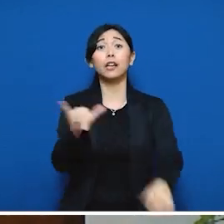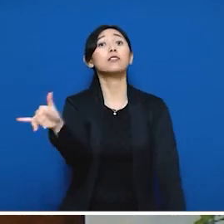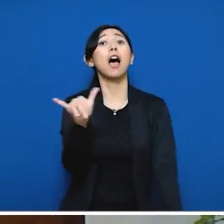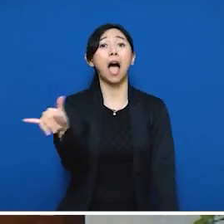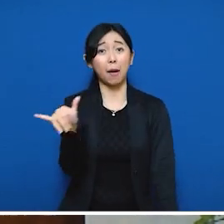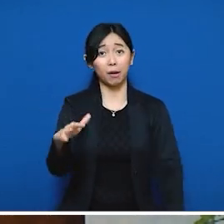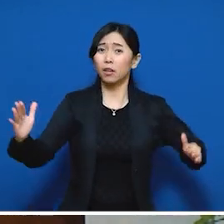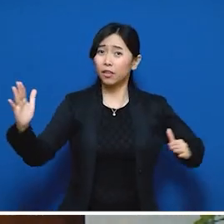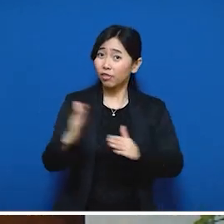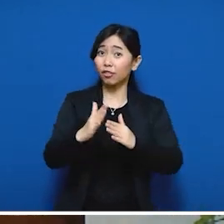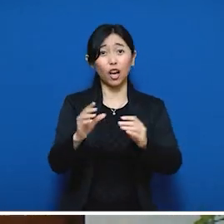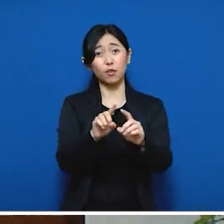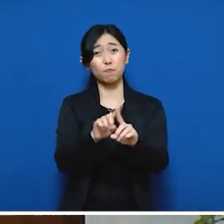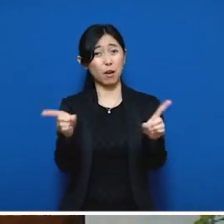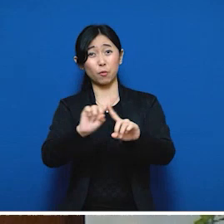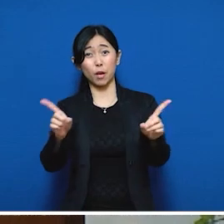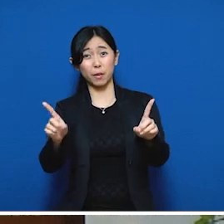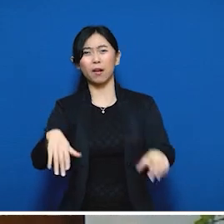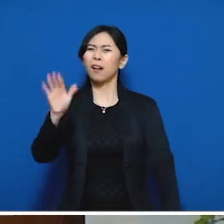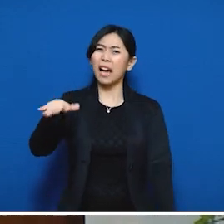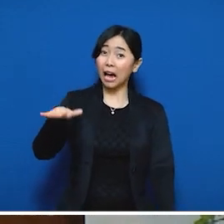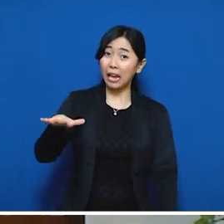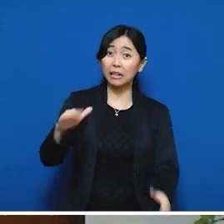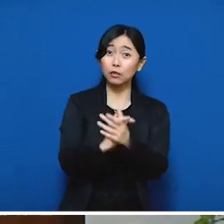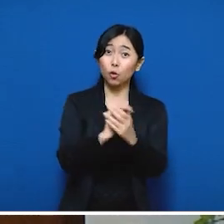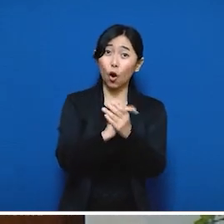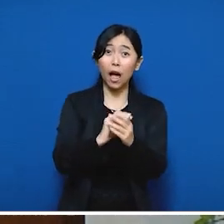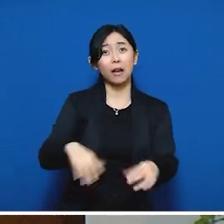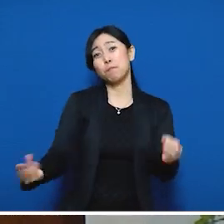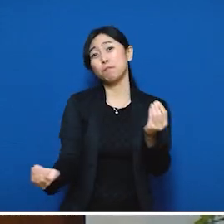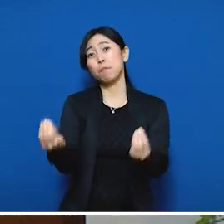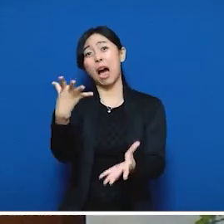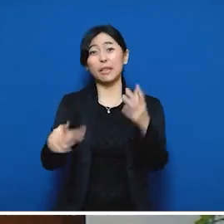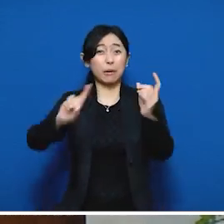mengalami tantangan, anak-anak dalam studi juga mengalami perubahan-perubahan,